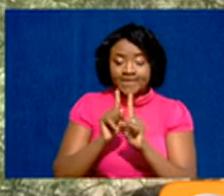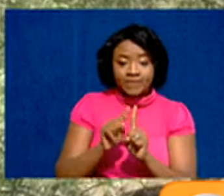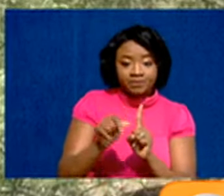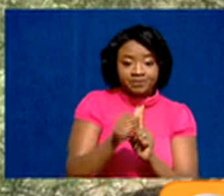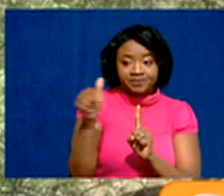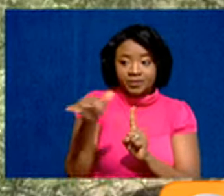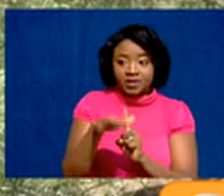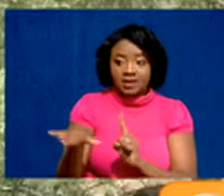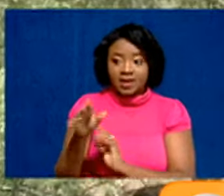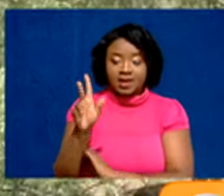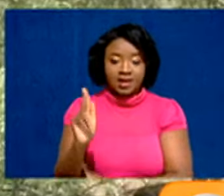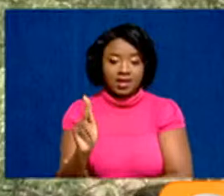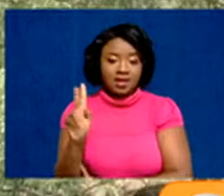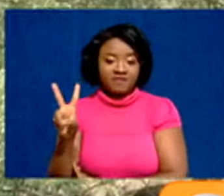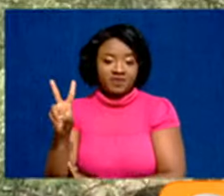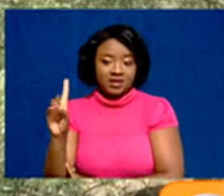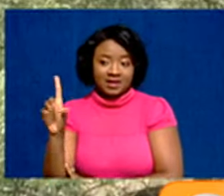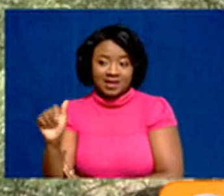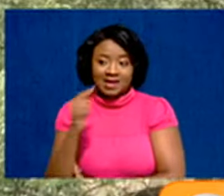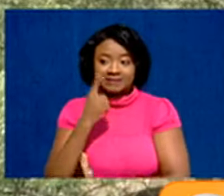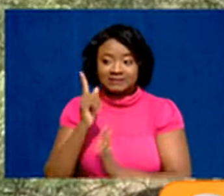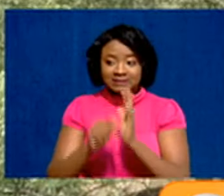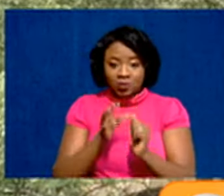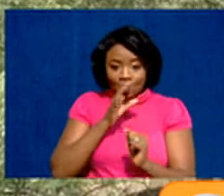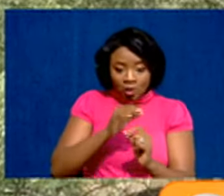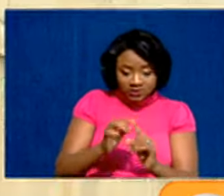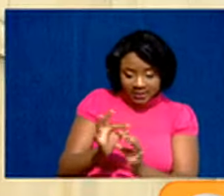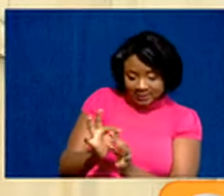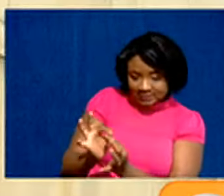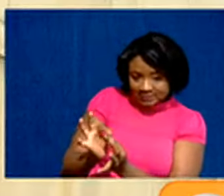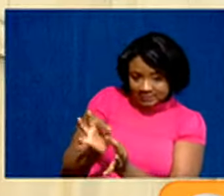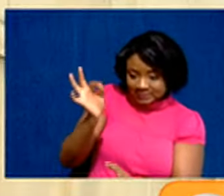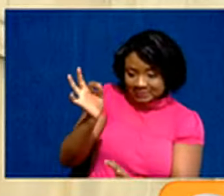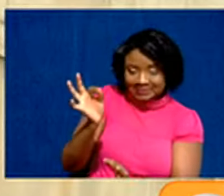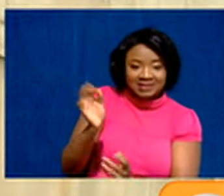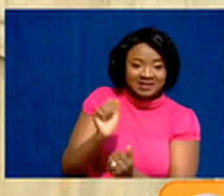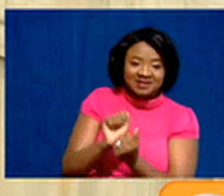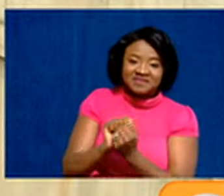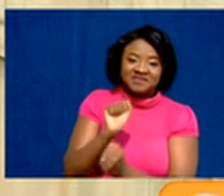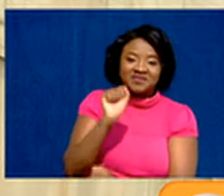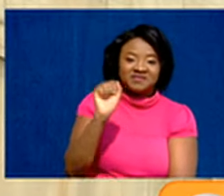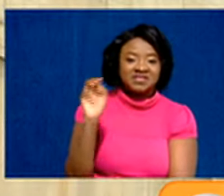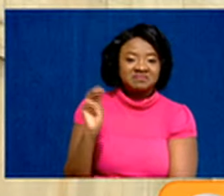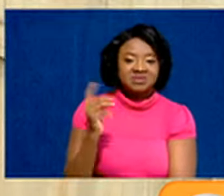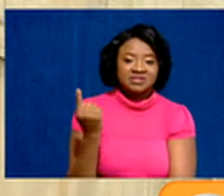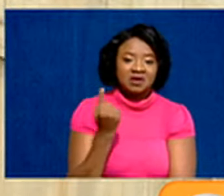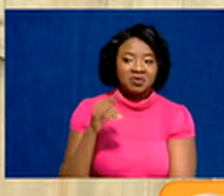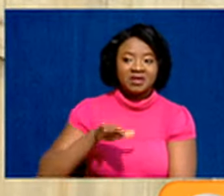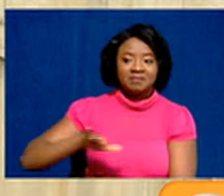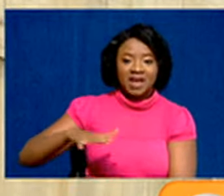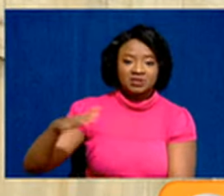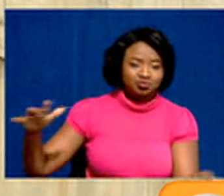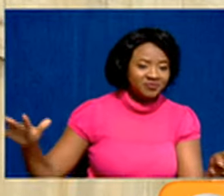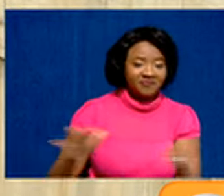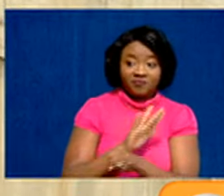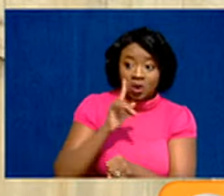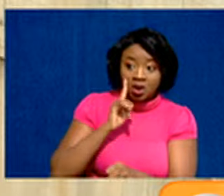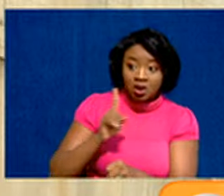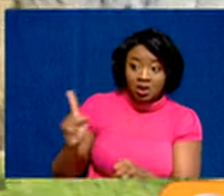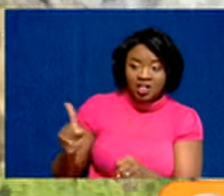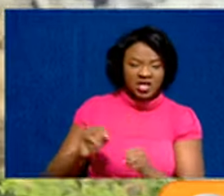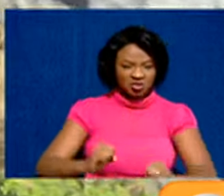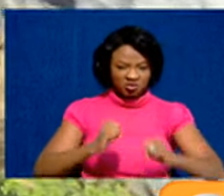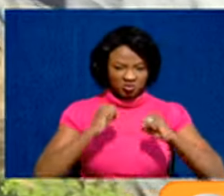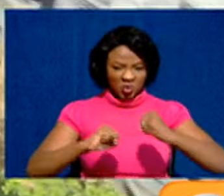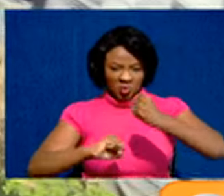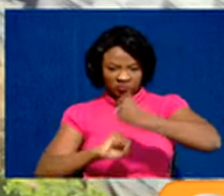ikisema kuwa bwawa hili limesalia na mita 15 kujaa hadi pomoni. Limejengwa kwa ustadi na si rahisi kuvunja kingo